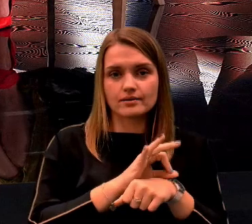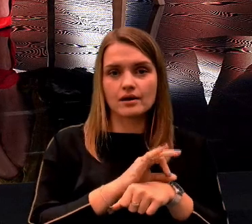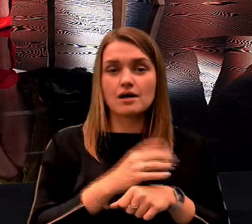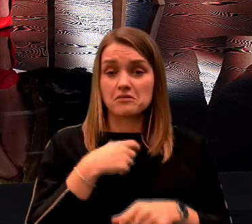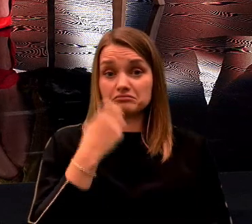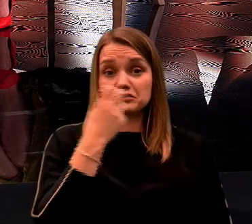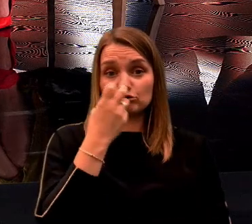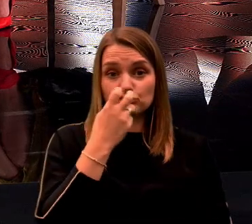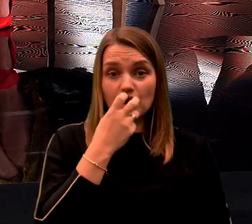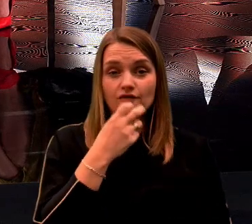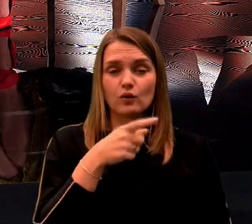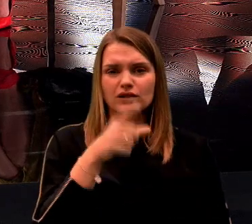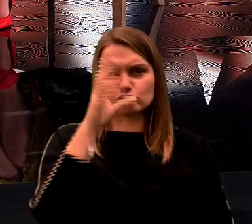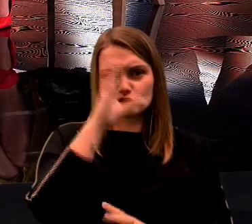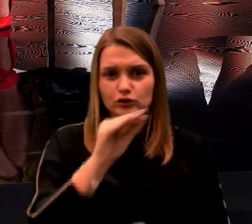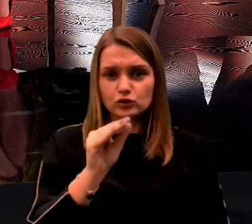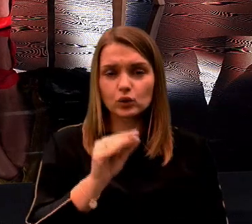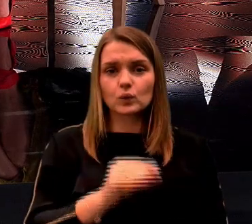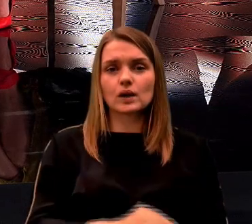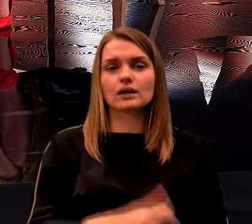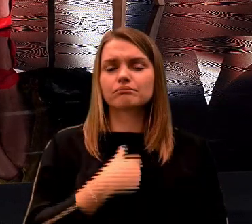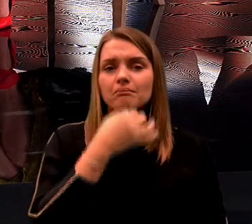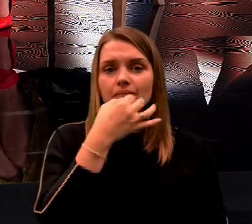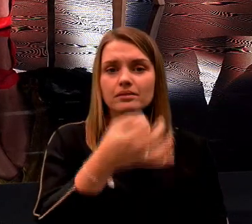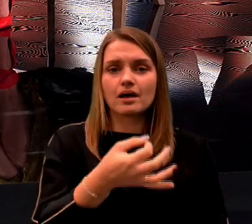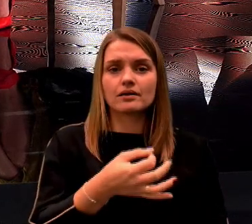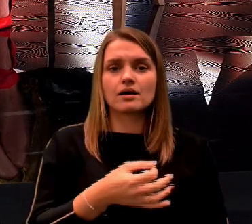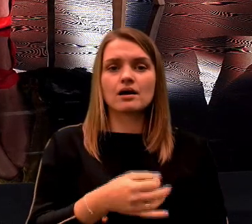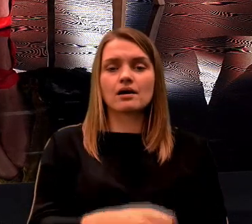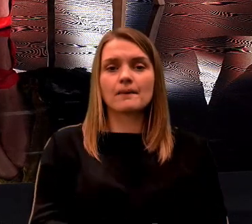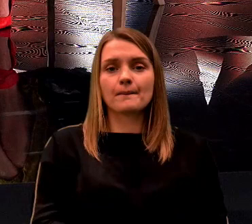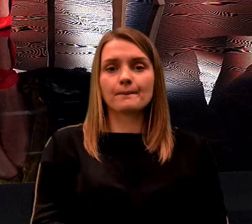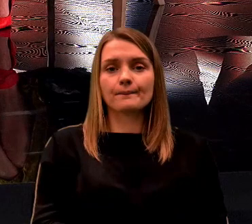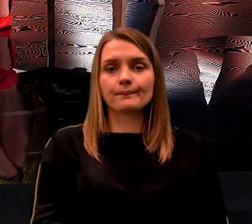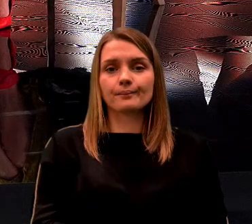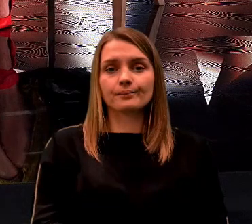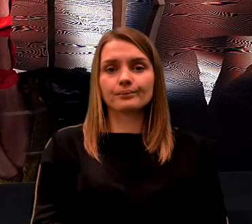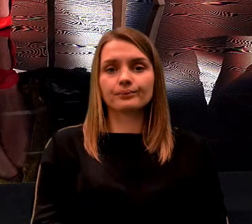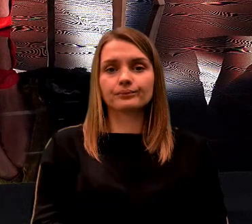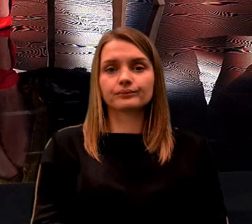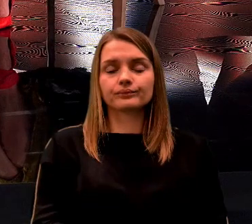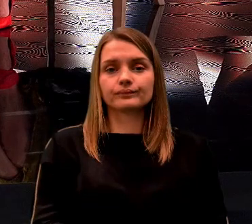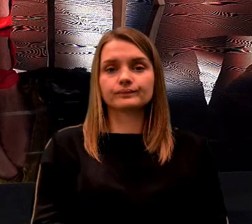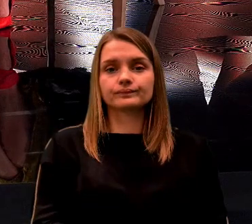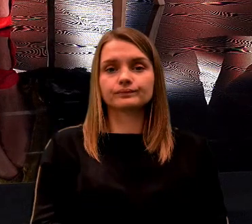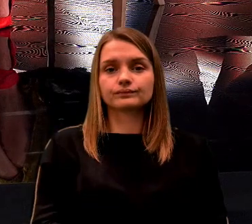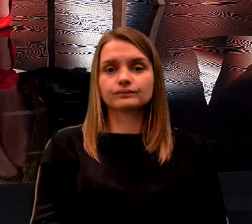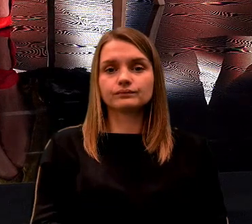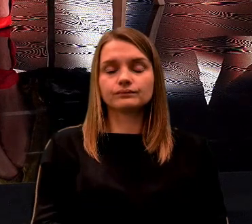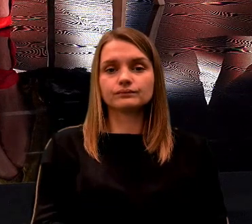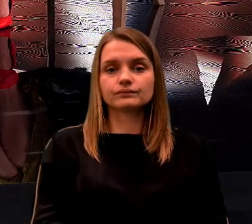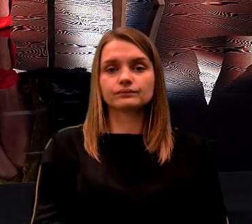zaciekawiło właśnie z tym właśnie szacunkiem i mam takie pytanie, jakie jest wasze zdanie na temat tego, że